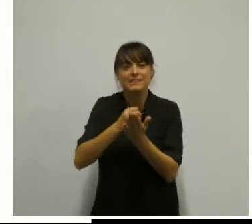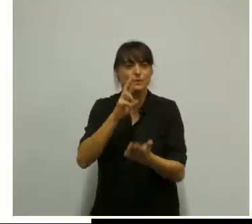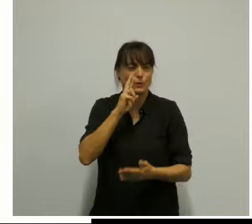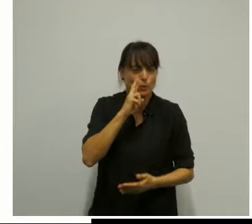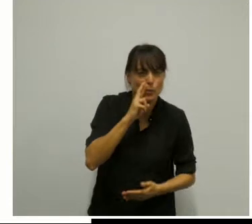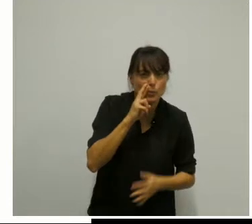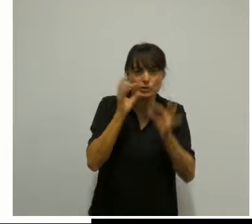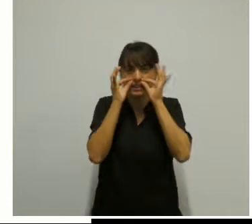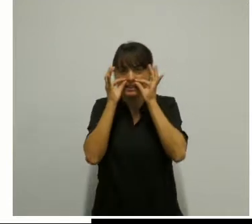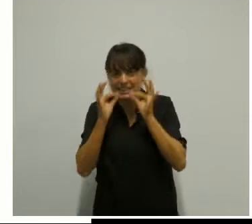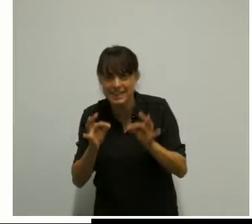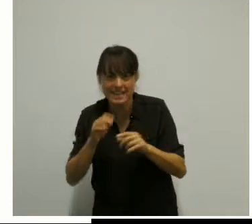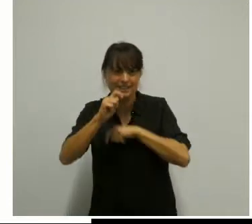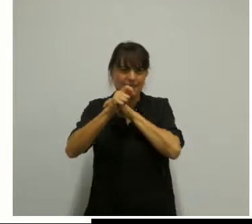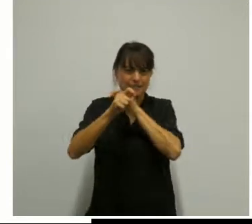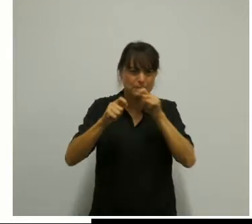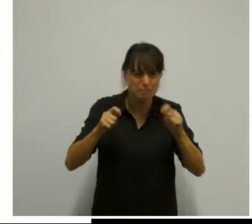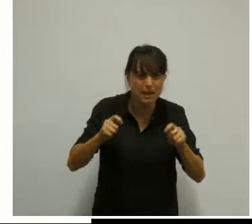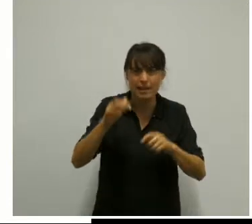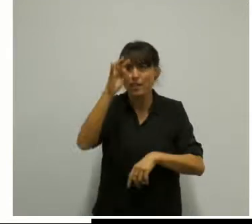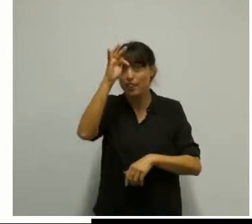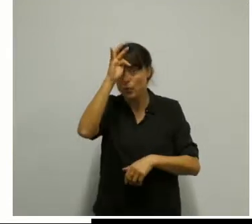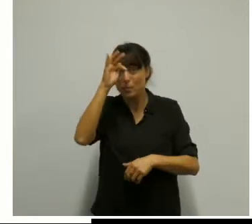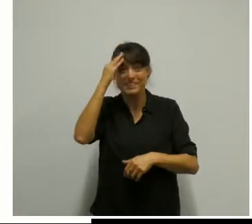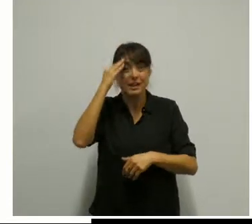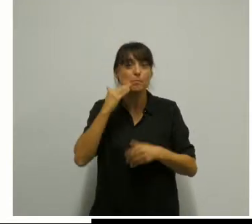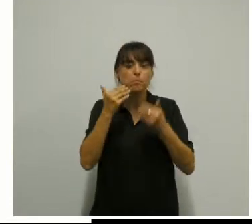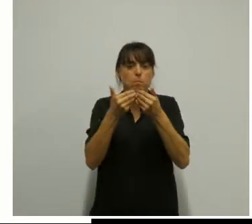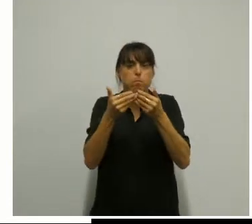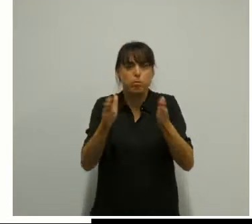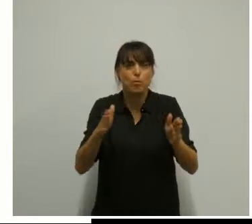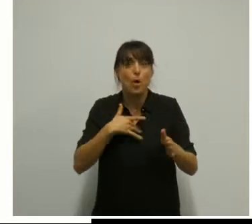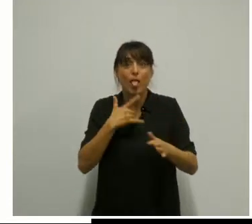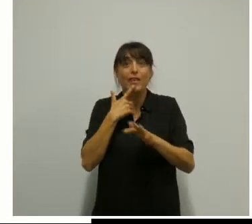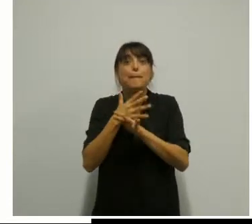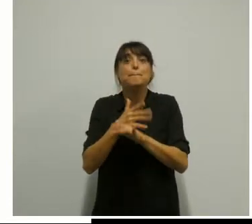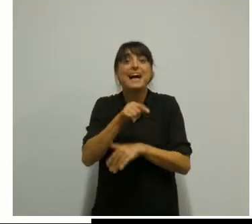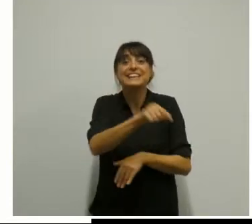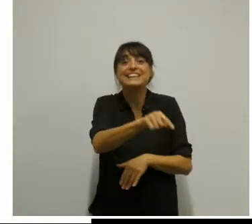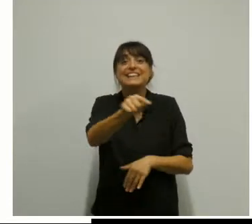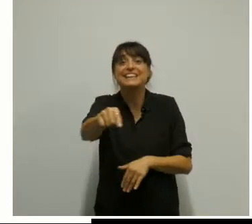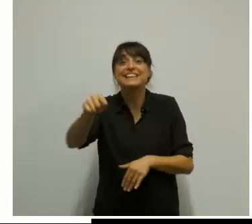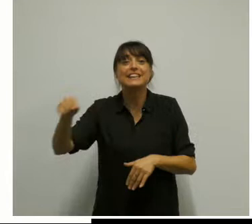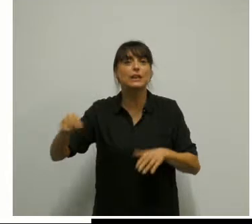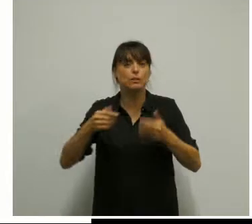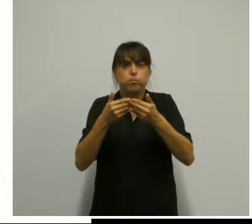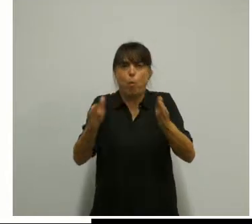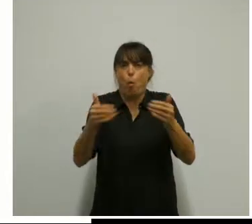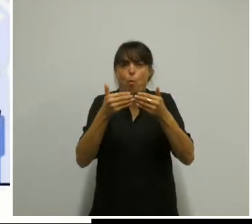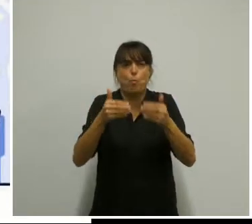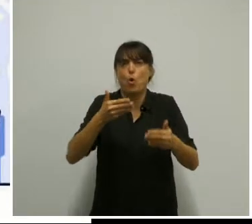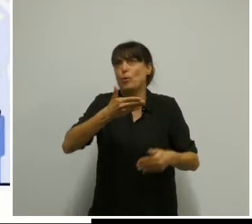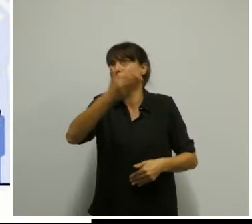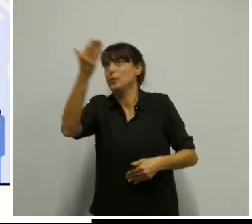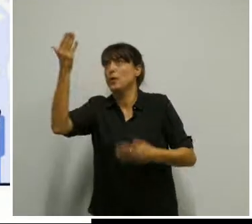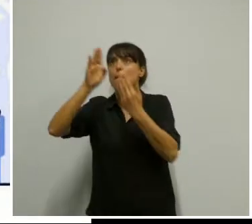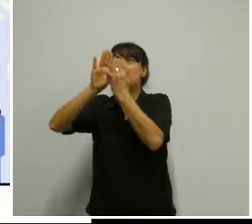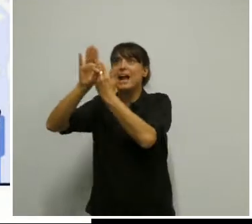esplai, tenim els patis oberts els diumenges, vull dir que és un pati molt utilitzat i tenia moltes ganes de fer millores.